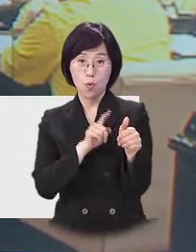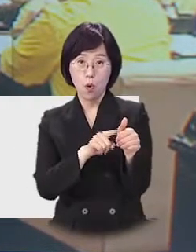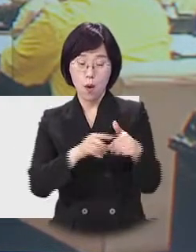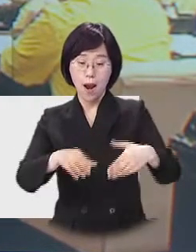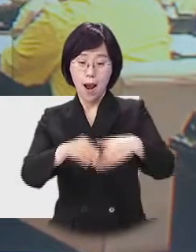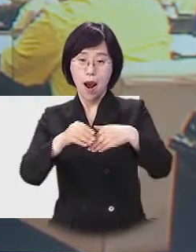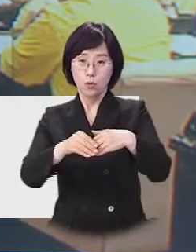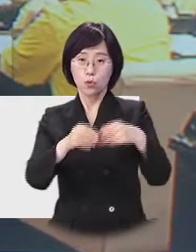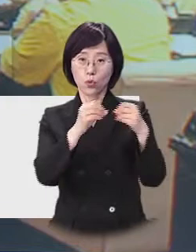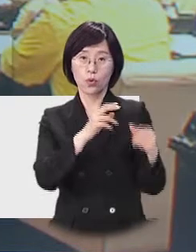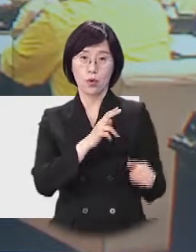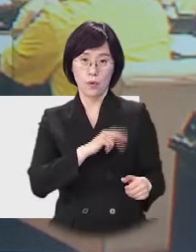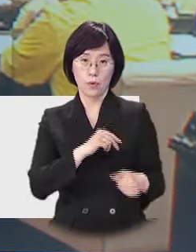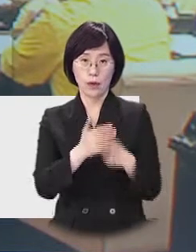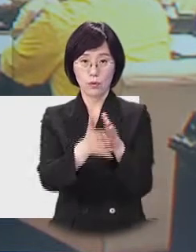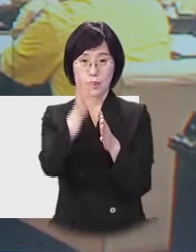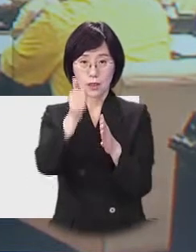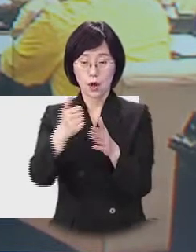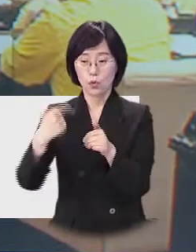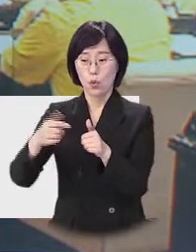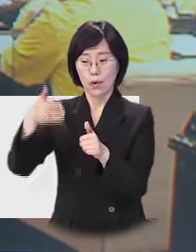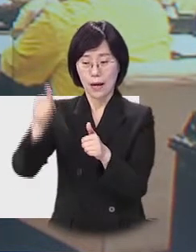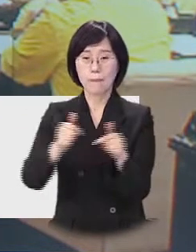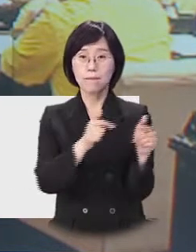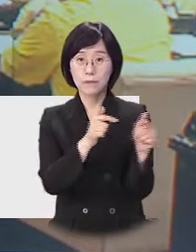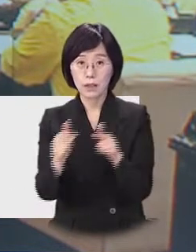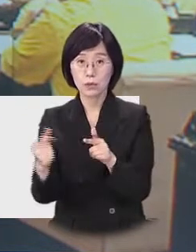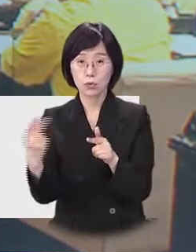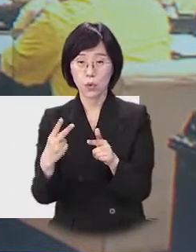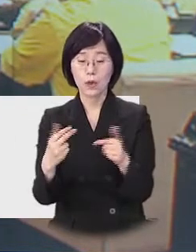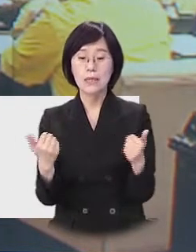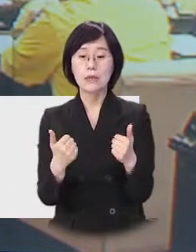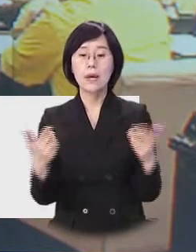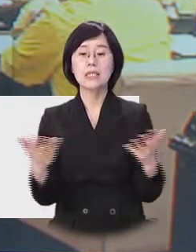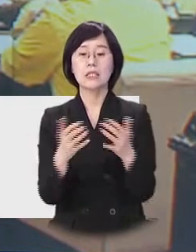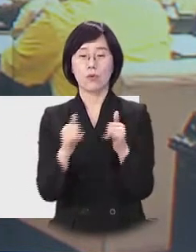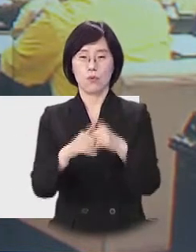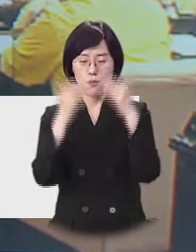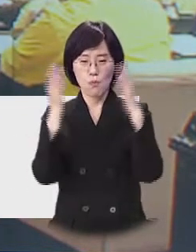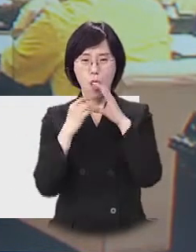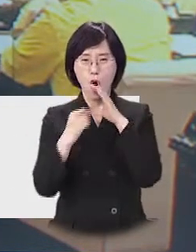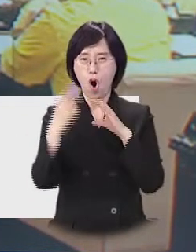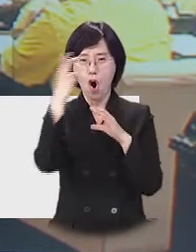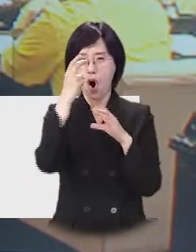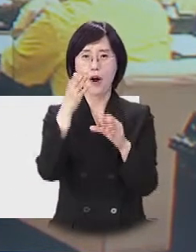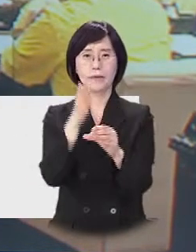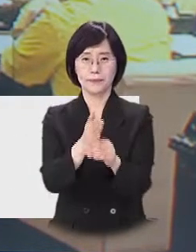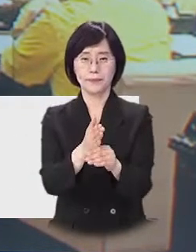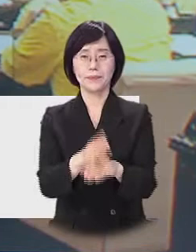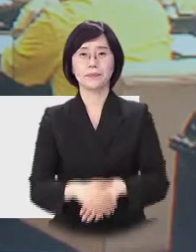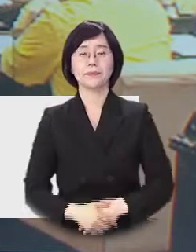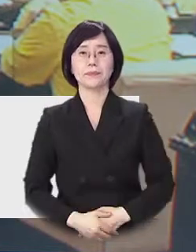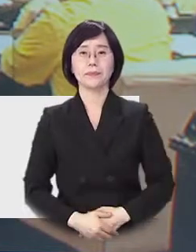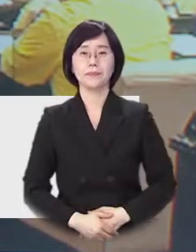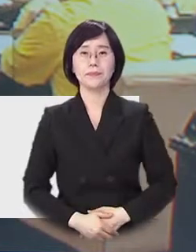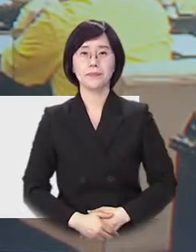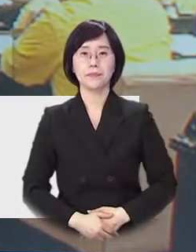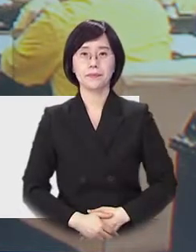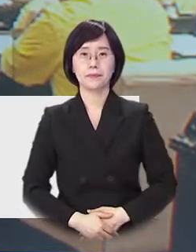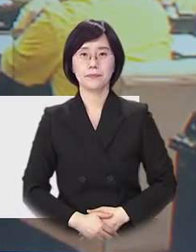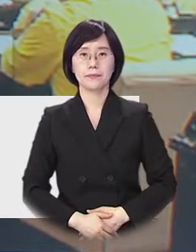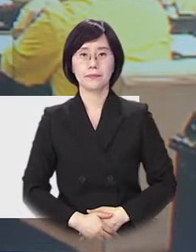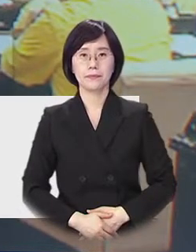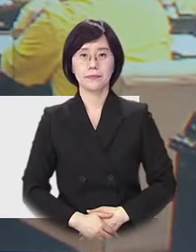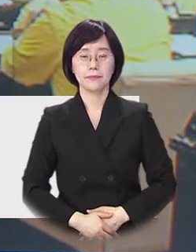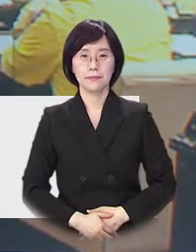악수를 나눈 동료 의원, 대구시장, 교육감은 물론이고 의회 직원들이 모두 진단검사를 받았습니다. 김용우 기자가